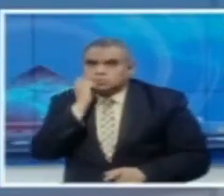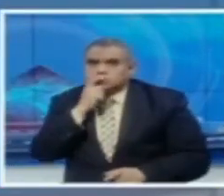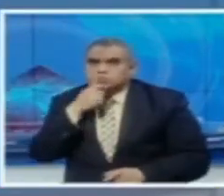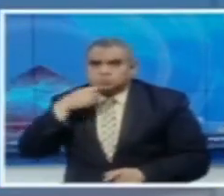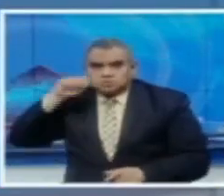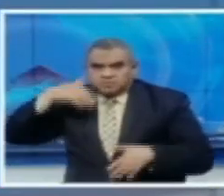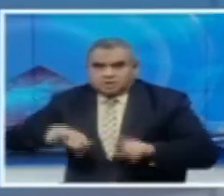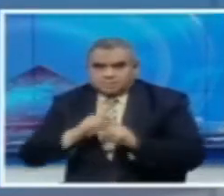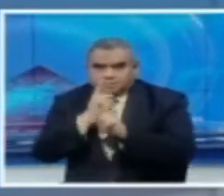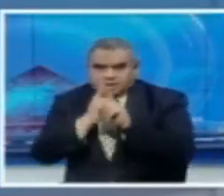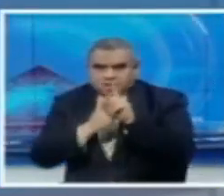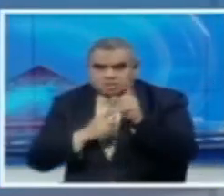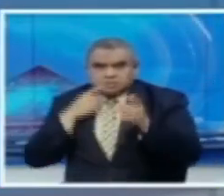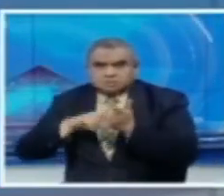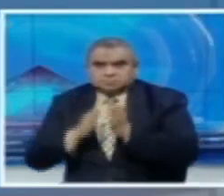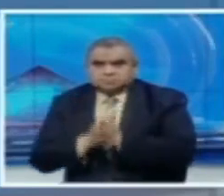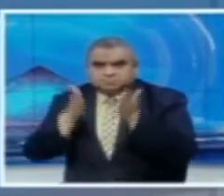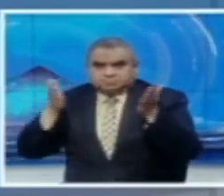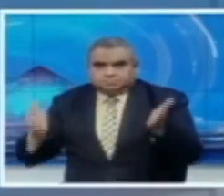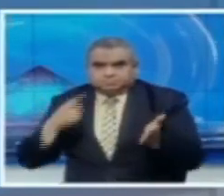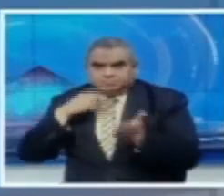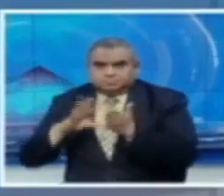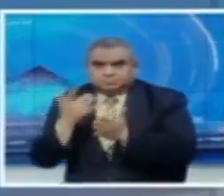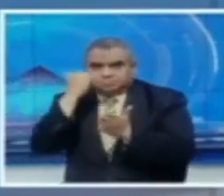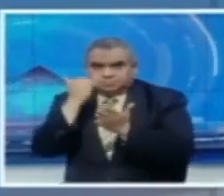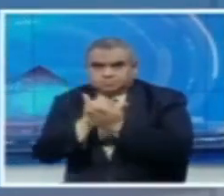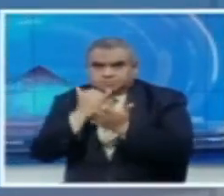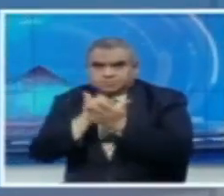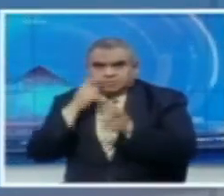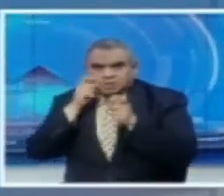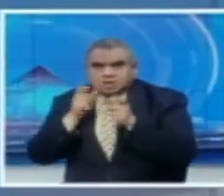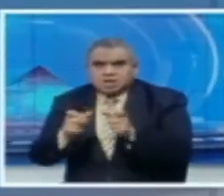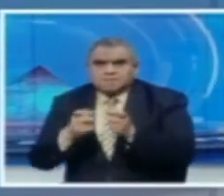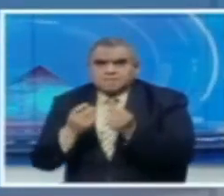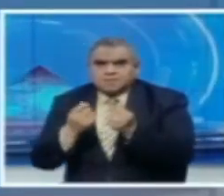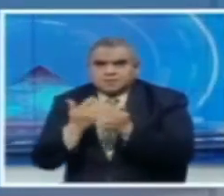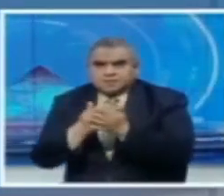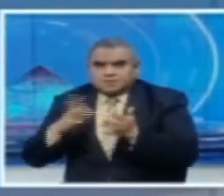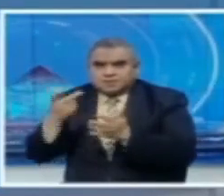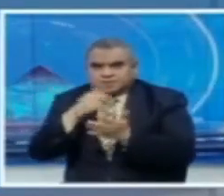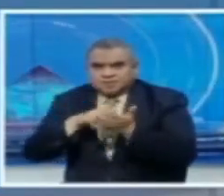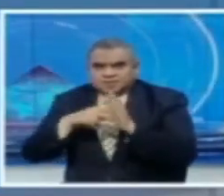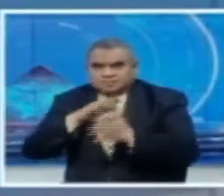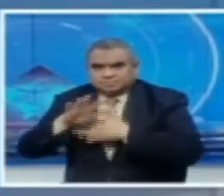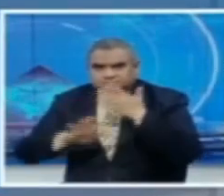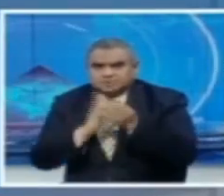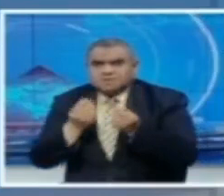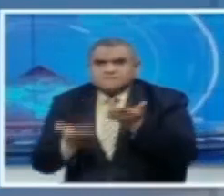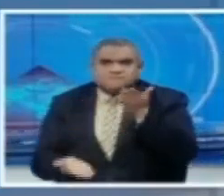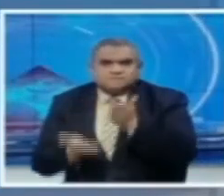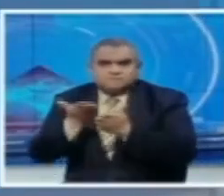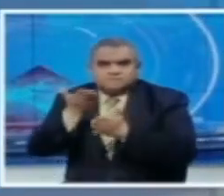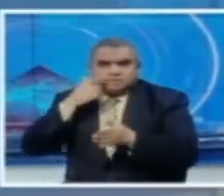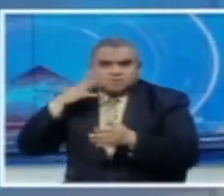الوزراء اجتماعا لاستعراض دراسة أعدتها الهيئة العامة للرقابة المالية حول الآثار الناتجة عن ارتفاع سعر